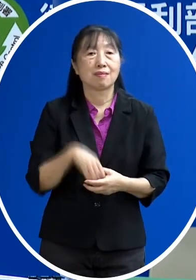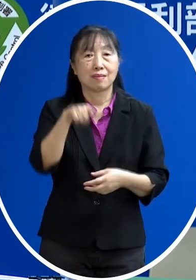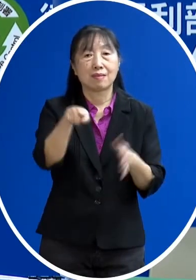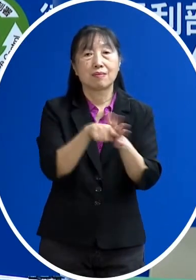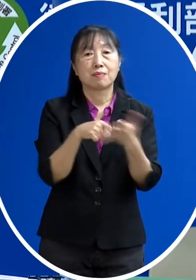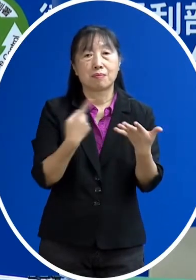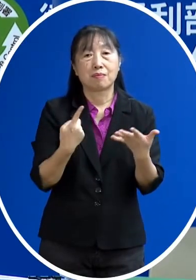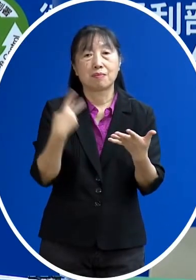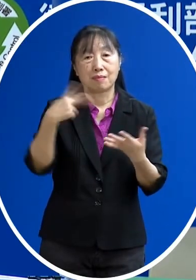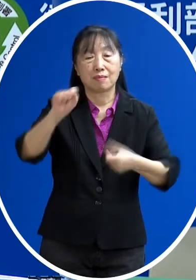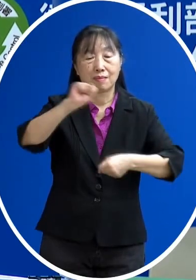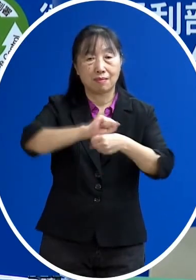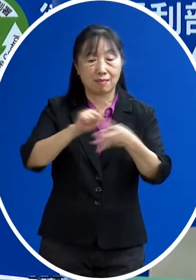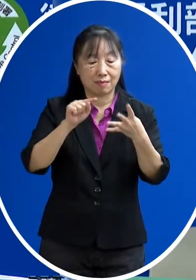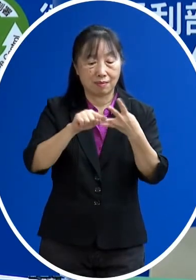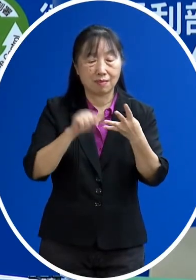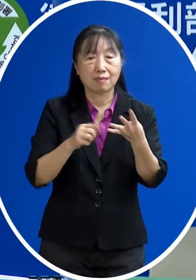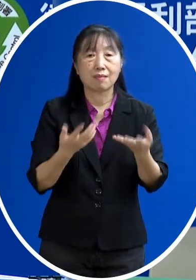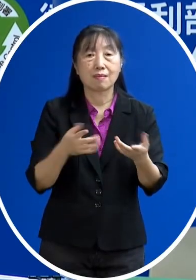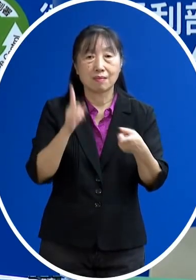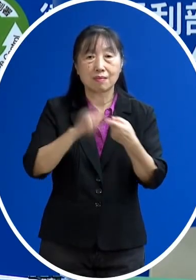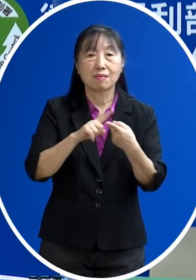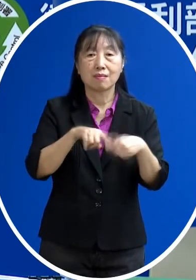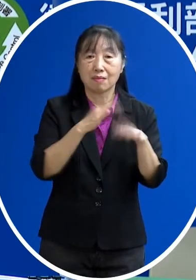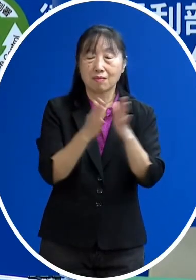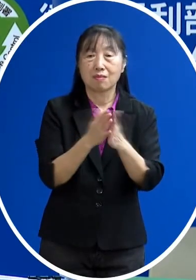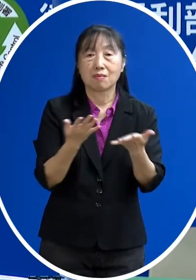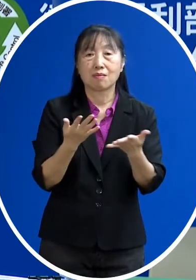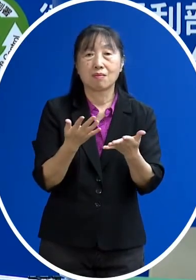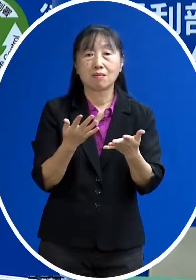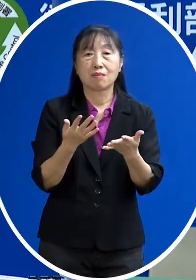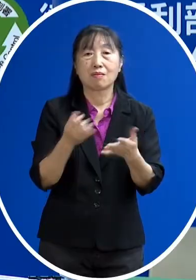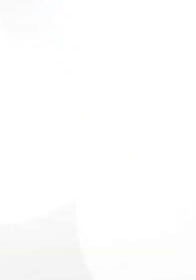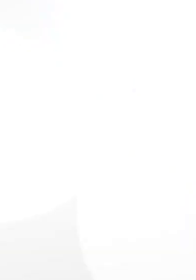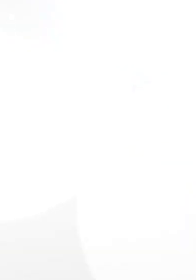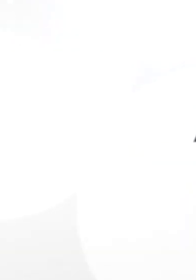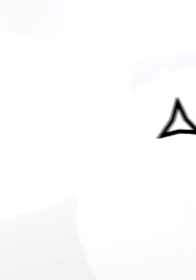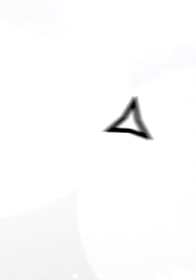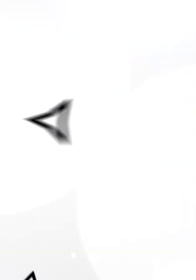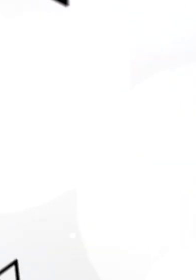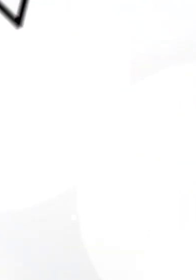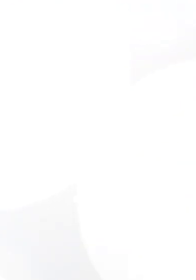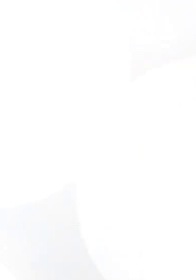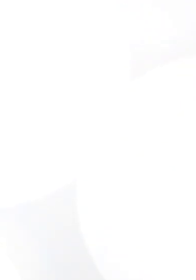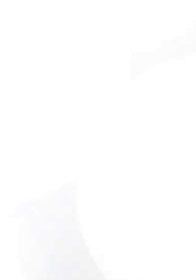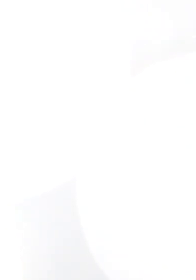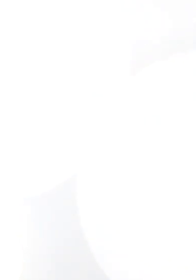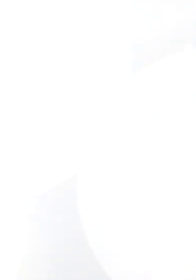方式来做加打。我们也一直都说是加打啦，所以就是加打嘛。